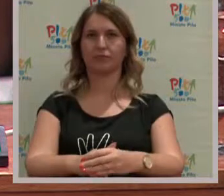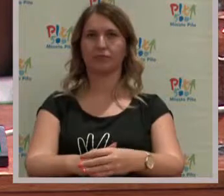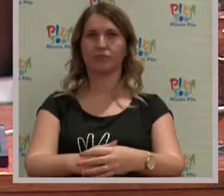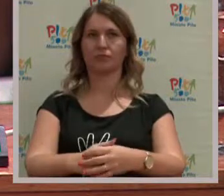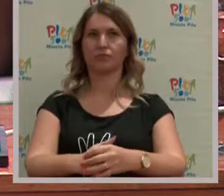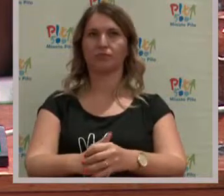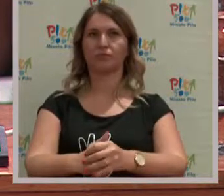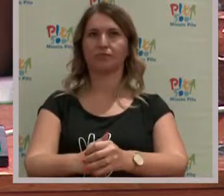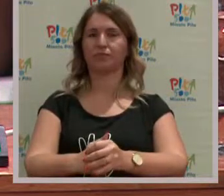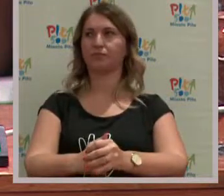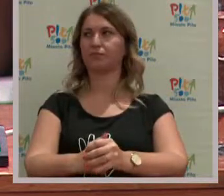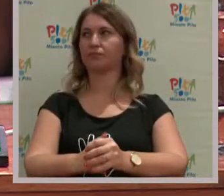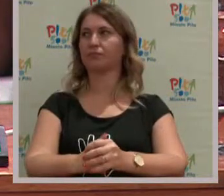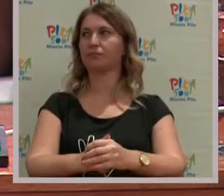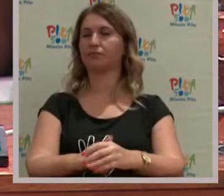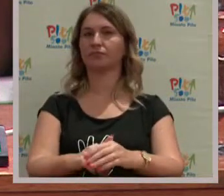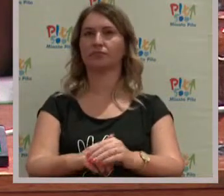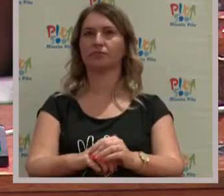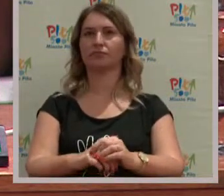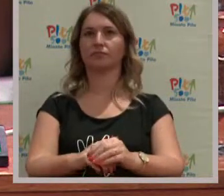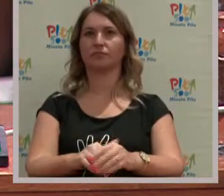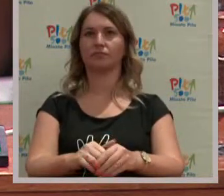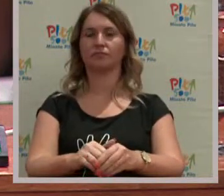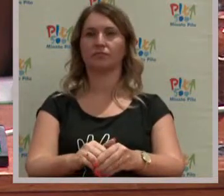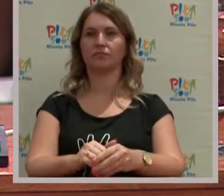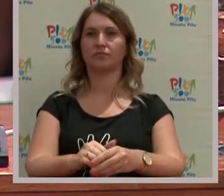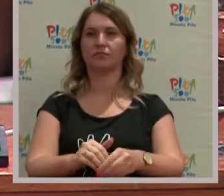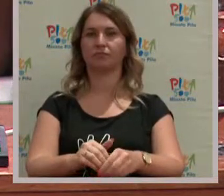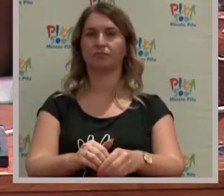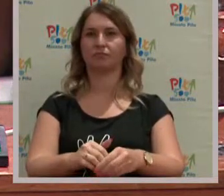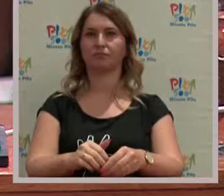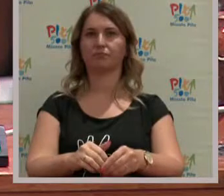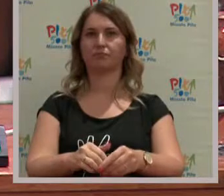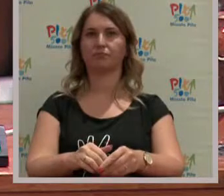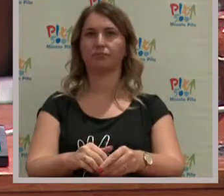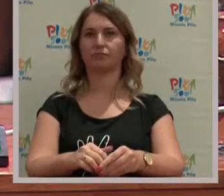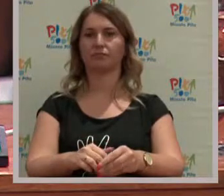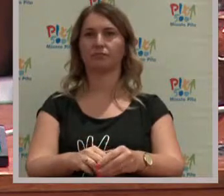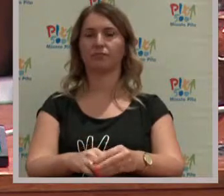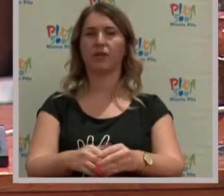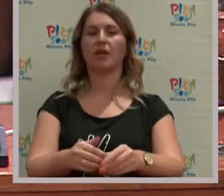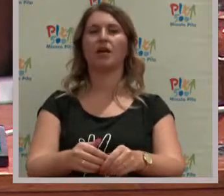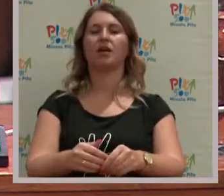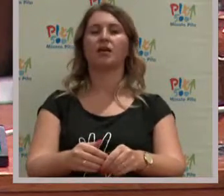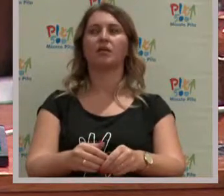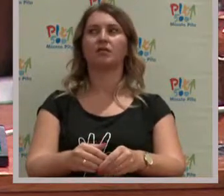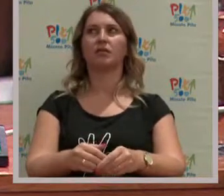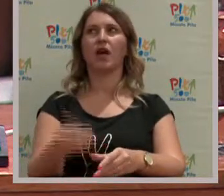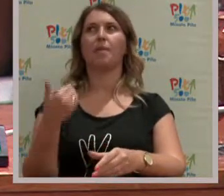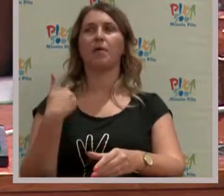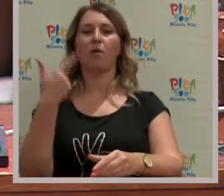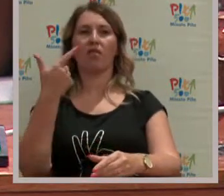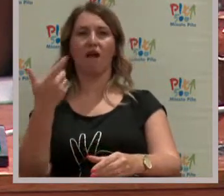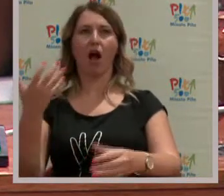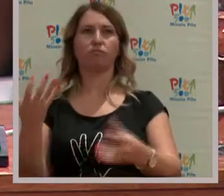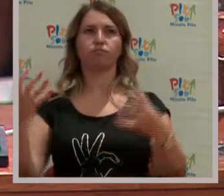w czasie, w kiedy dotyczyły one dwóch klubów,